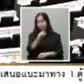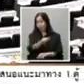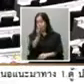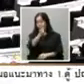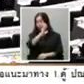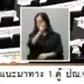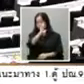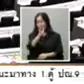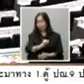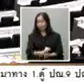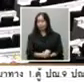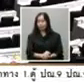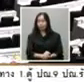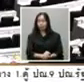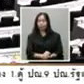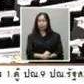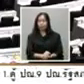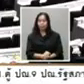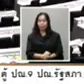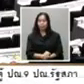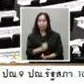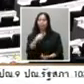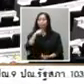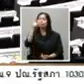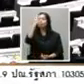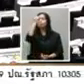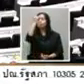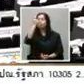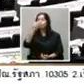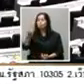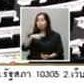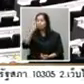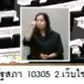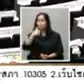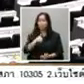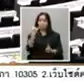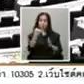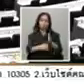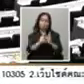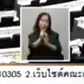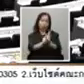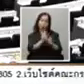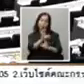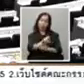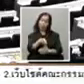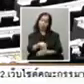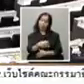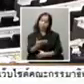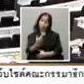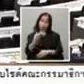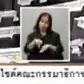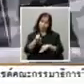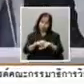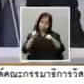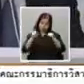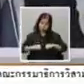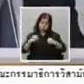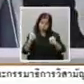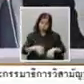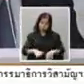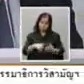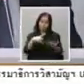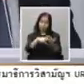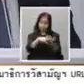รายต่อแล้วครับ ทำไมล่ะครับท่าน ท่านผิดข้อบังคับประธานวินิจฉัยแล้วถือว่าเป็นเด็ดขาด